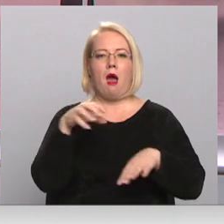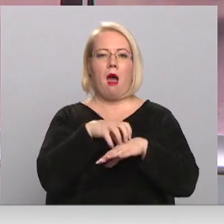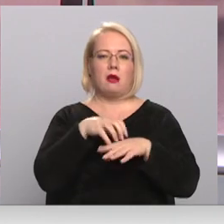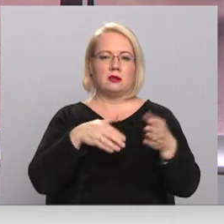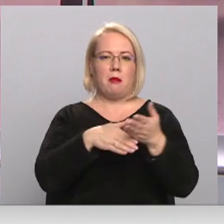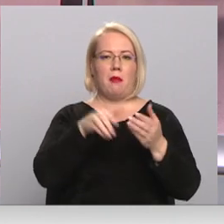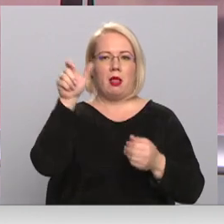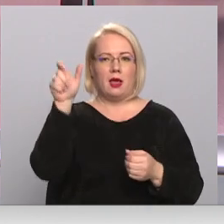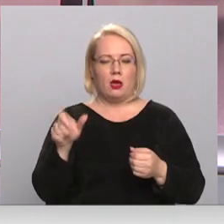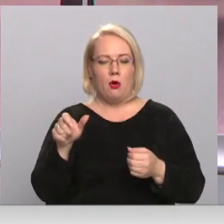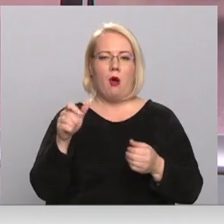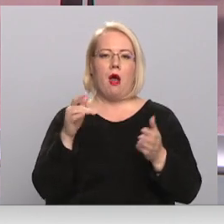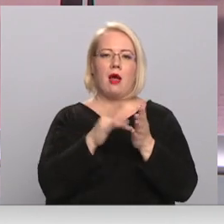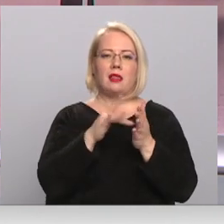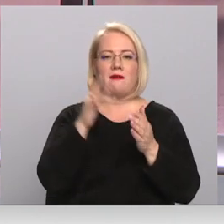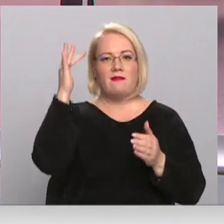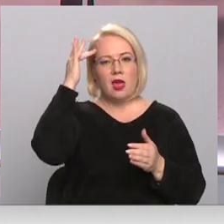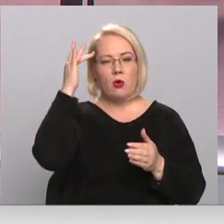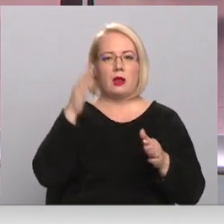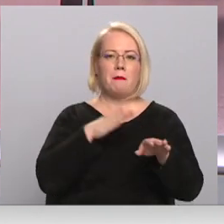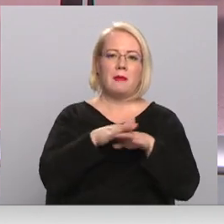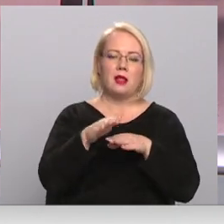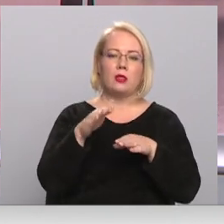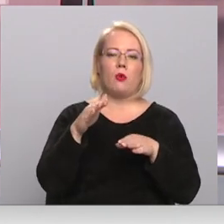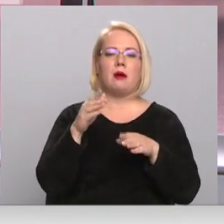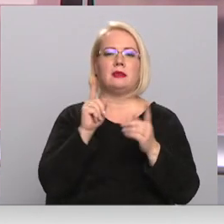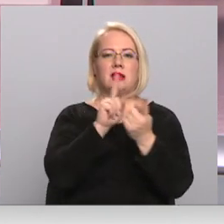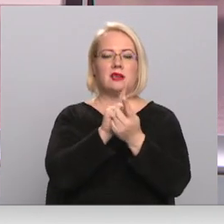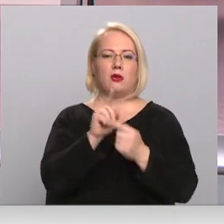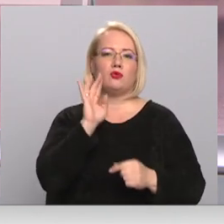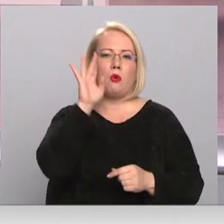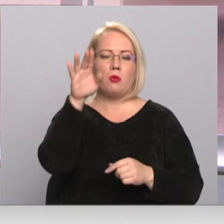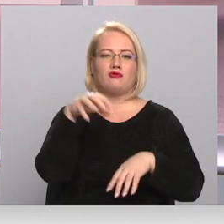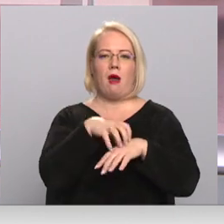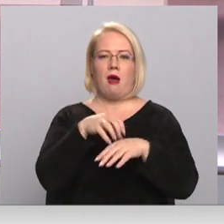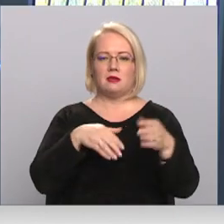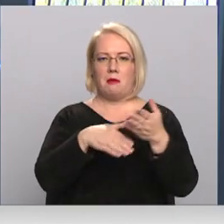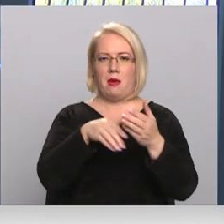par vakcināciju pildot jaunos pienākumus saskārusies topošā ārsta palīdze?